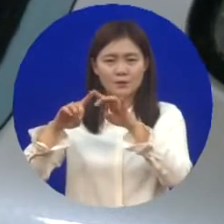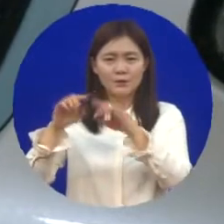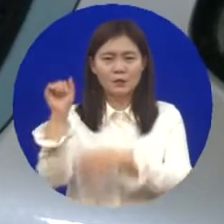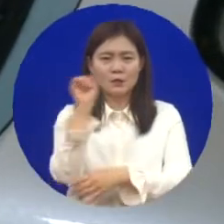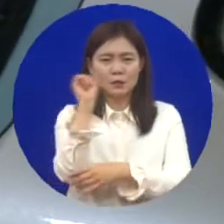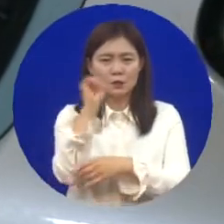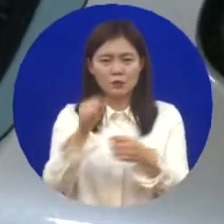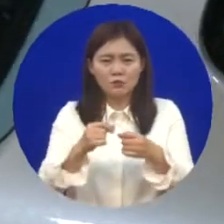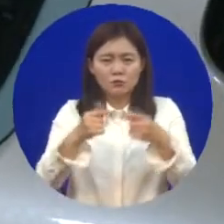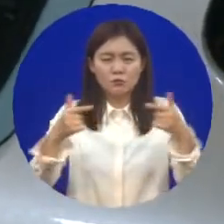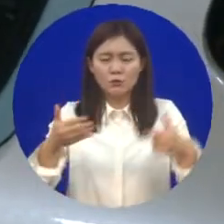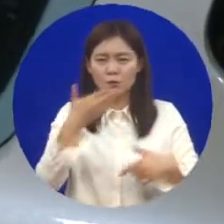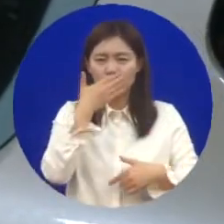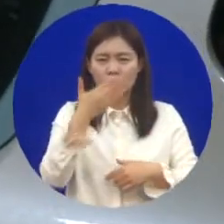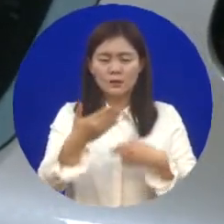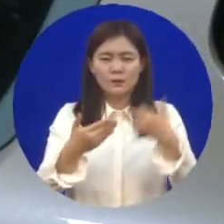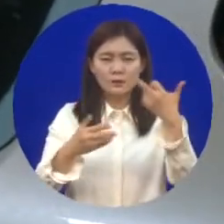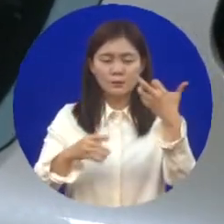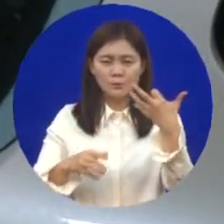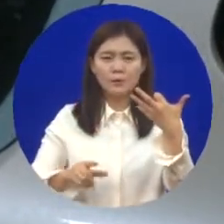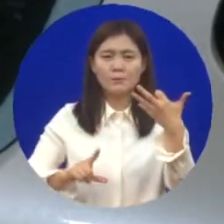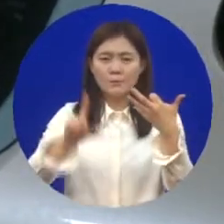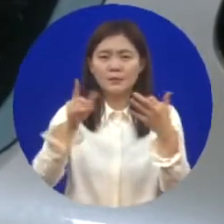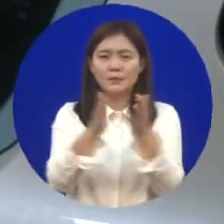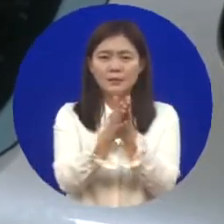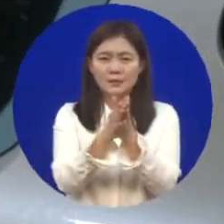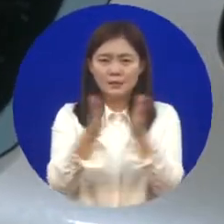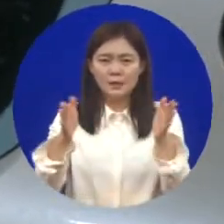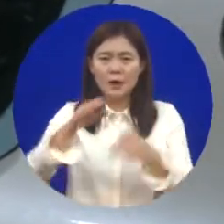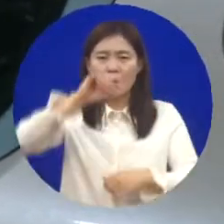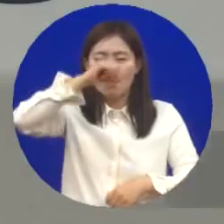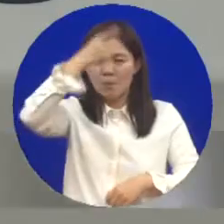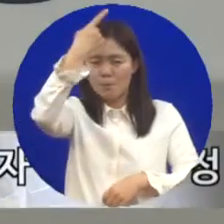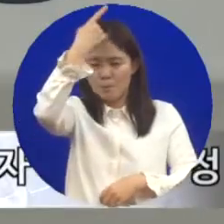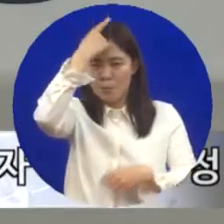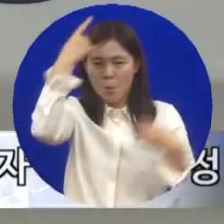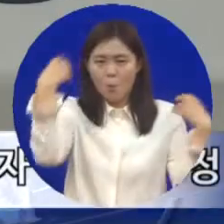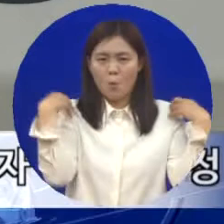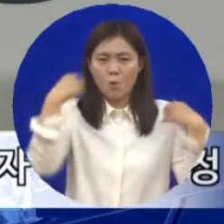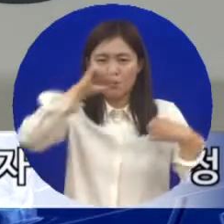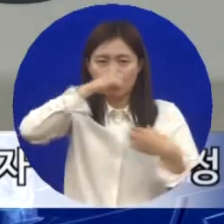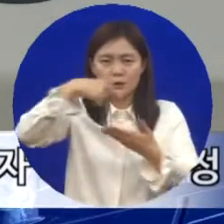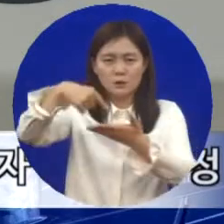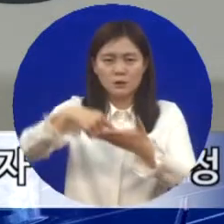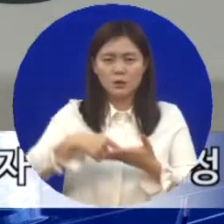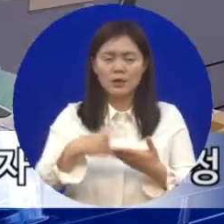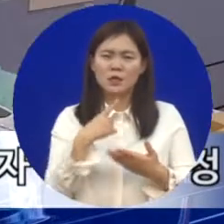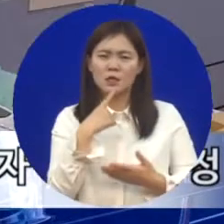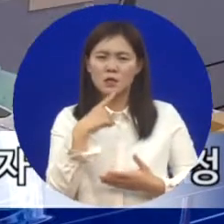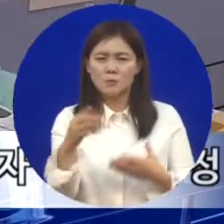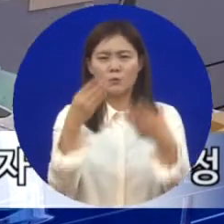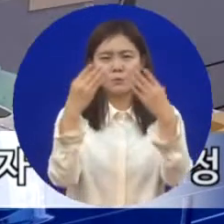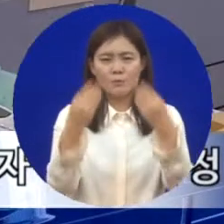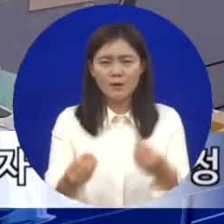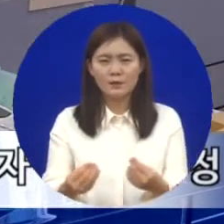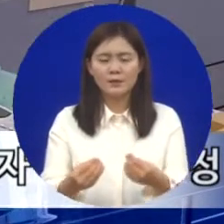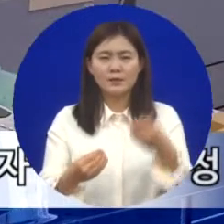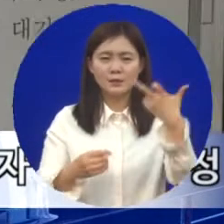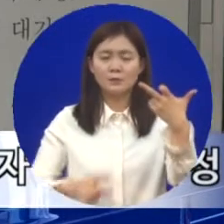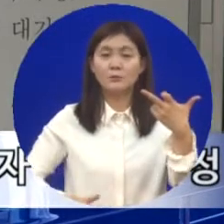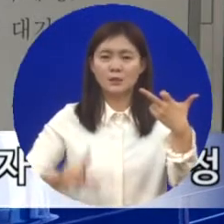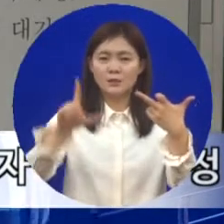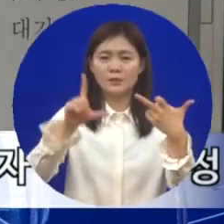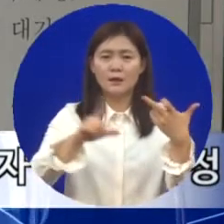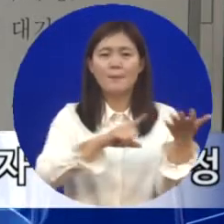전기차 수요가 급증하면서 지난 13일 시작된 전기차 보조금 신청이 접수 시작과 동시에 마감돼 17일